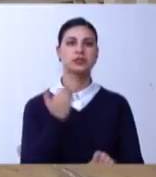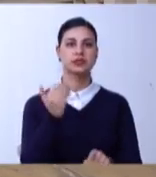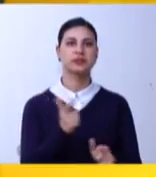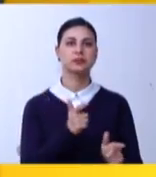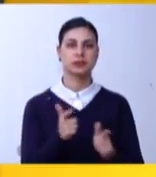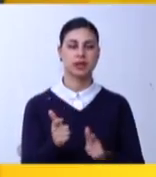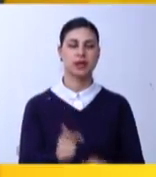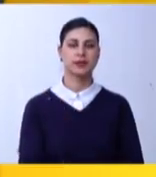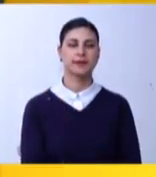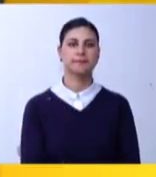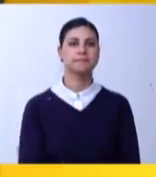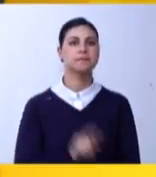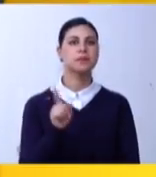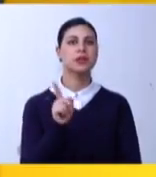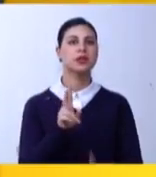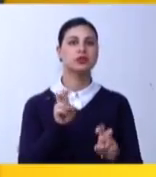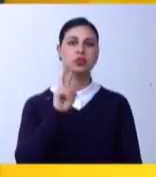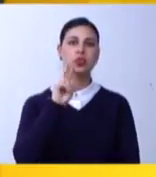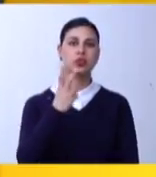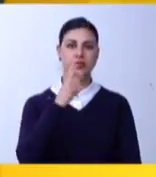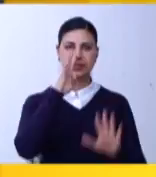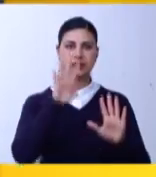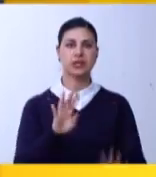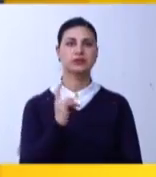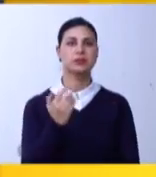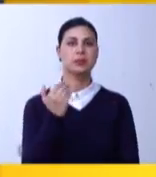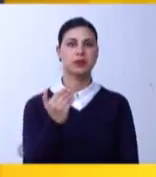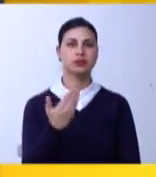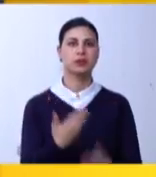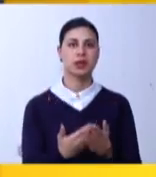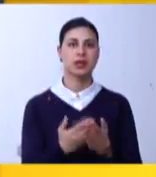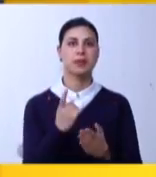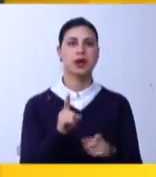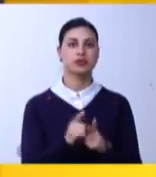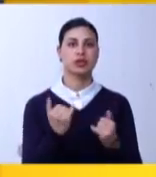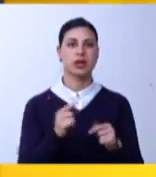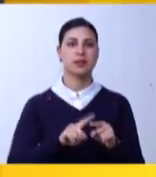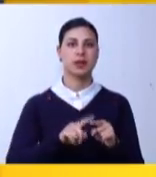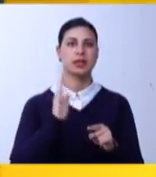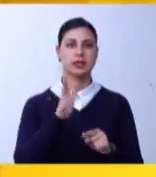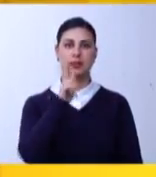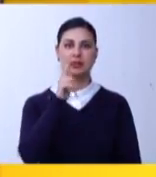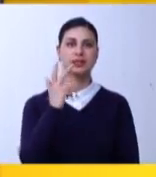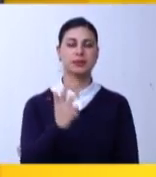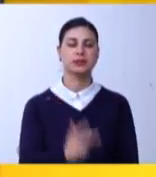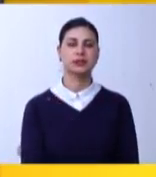მზად, რას ნიშნავს 2 წლის და 9 თვის ბავშვისთვის, ან ბავშვი რომელიც ესესაა გახდება 3